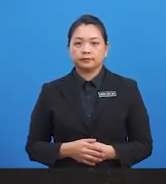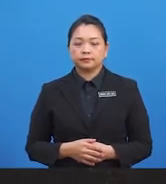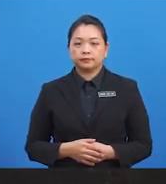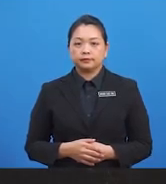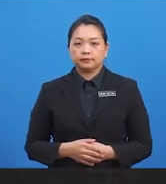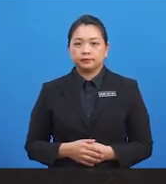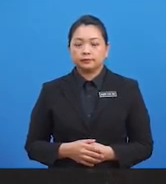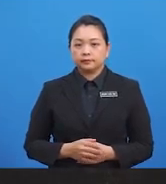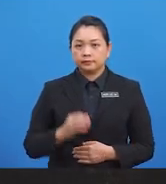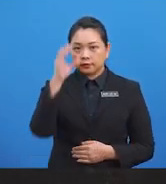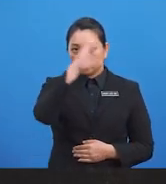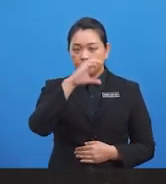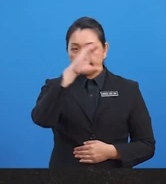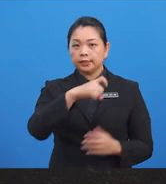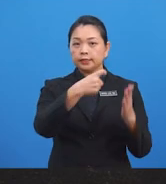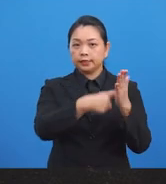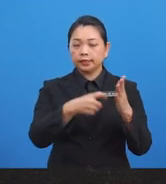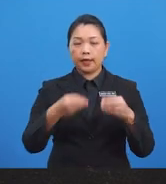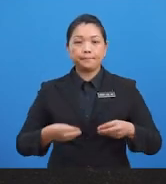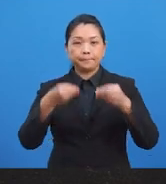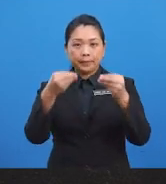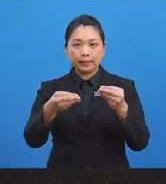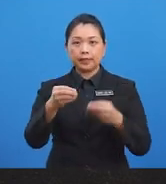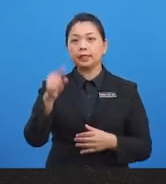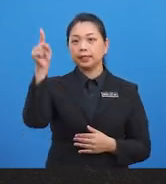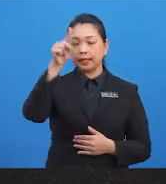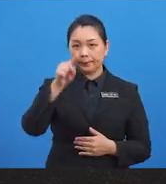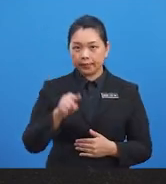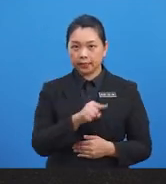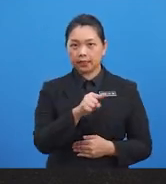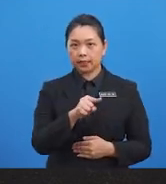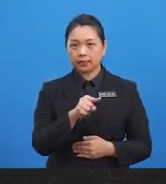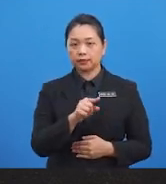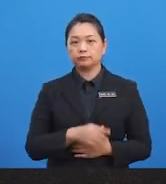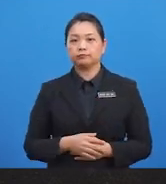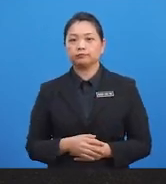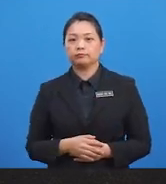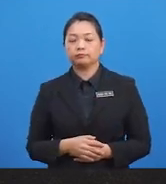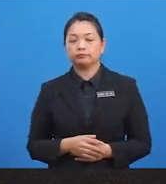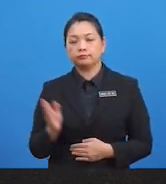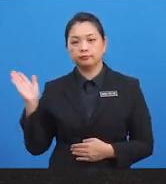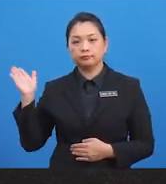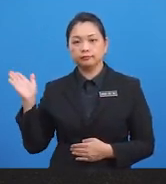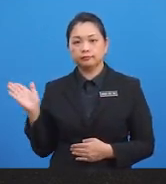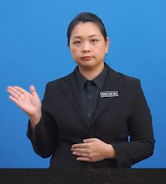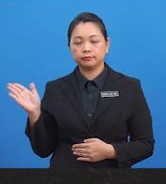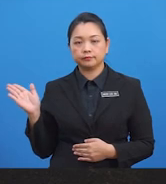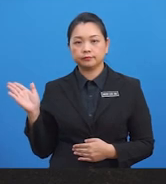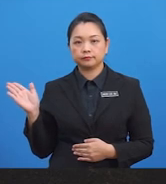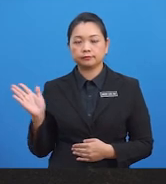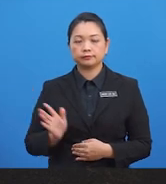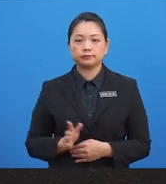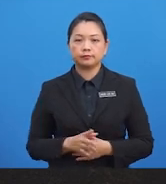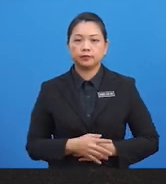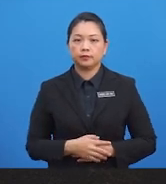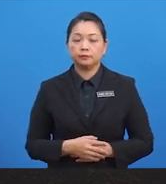Cari nilai bagi khamiran 2x kuasa 2 tolak 3x